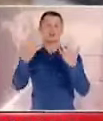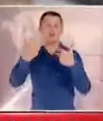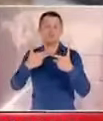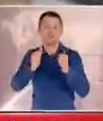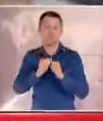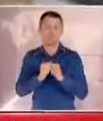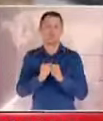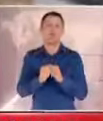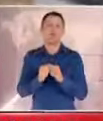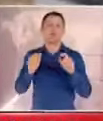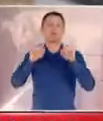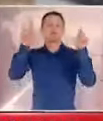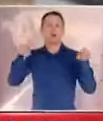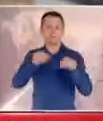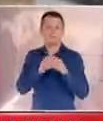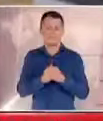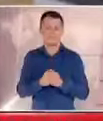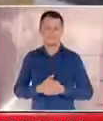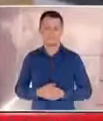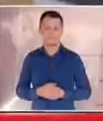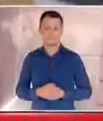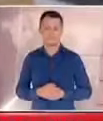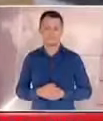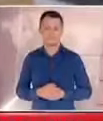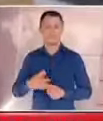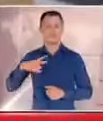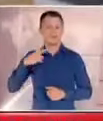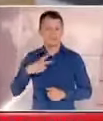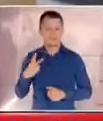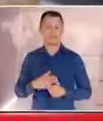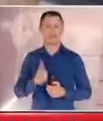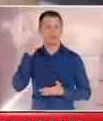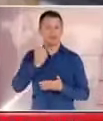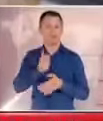Doamne, eu vă asigur că în Cipru nu există prostituate românce. Există, desigur,